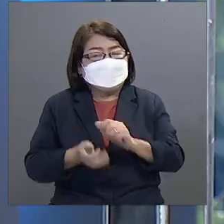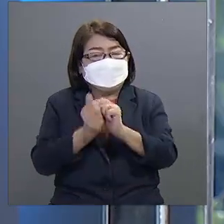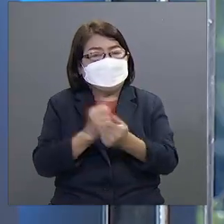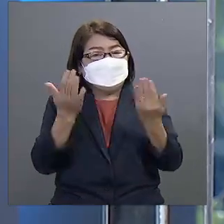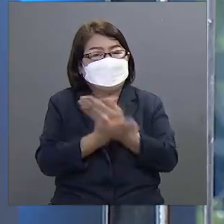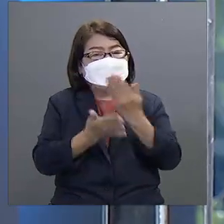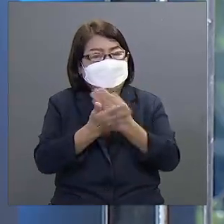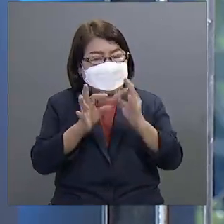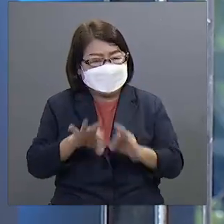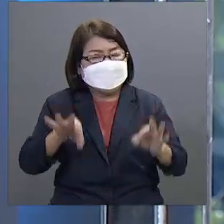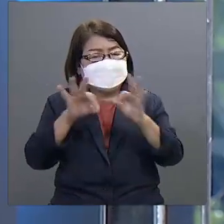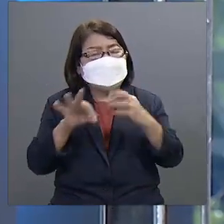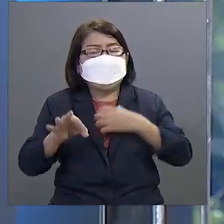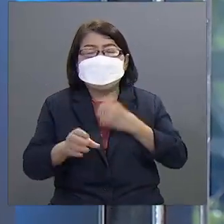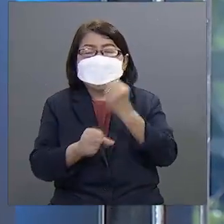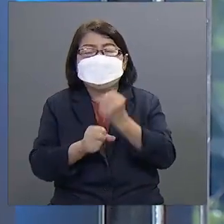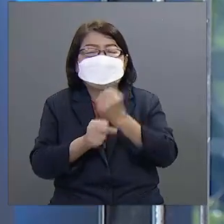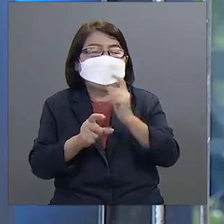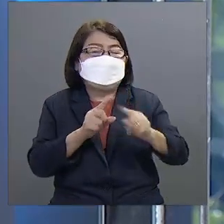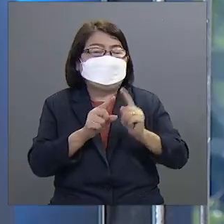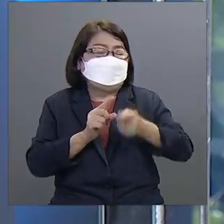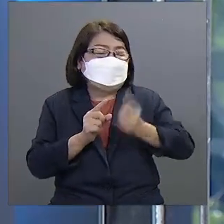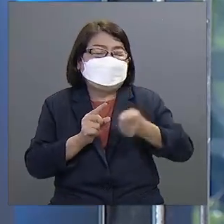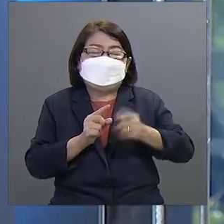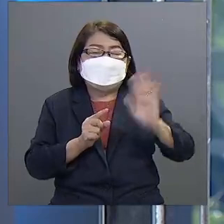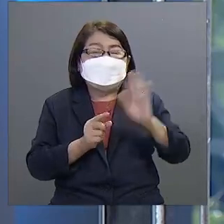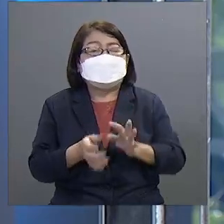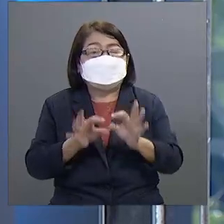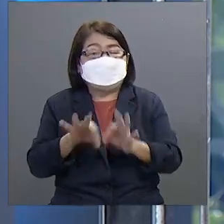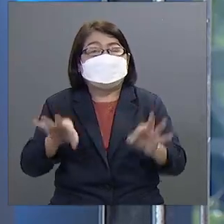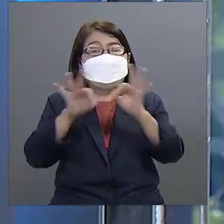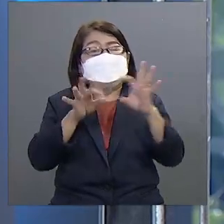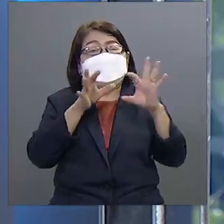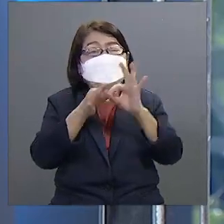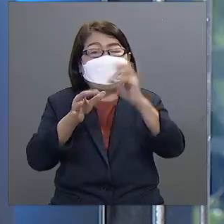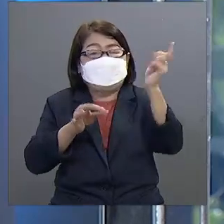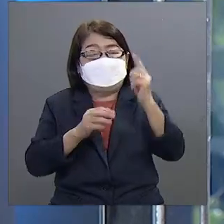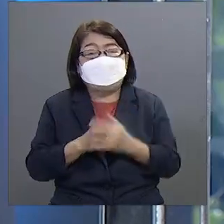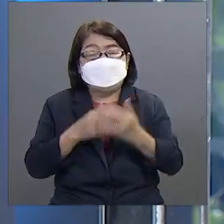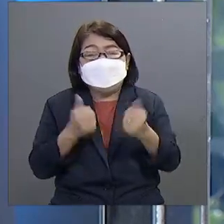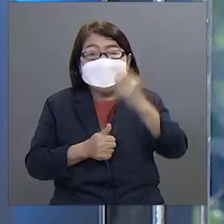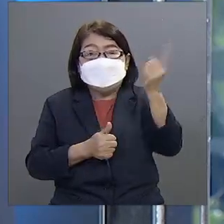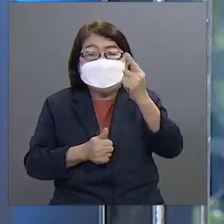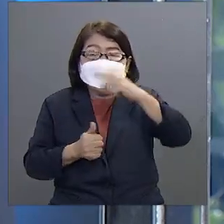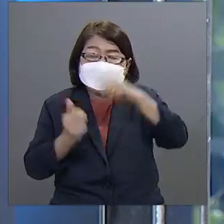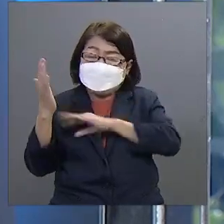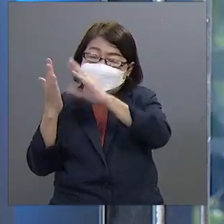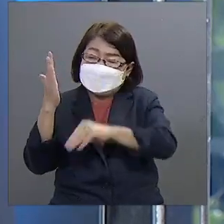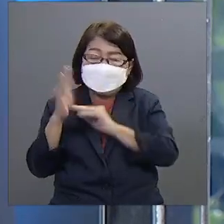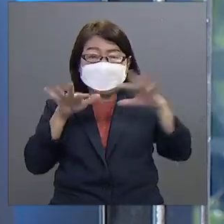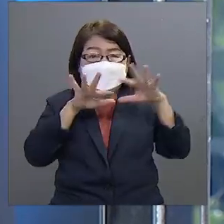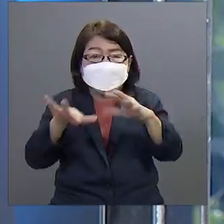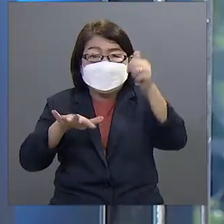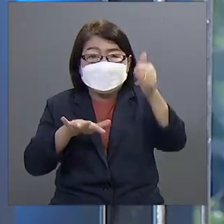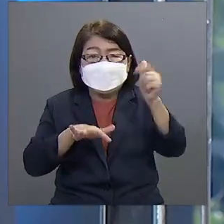จะเป็นธุรกิจใดๆรวมถึงธุรกิจของการท่องเที่ยวนั่นเองนะคะและต้องบอกว่าการท่องเที่ยวไทยนั้นจะกลับมาฟื้นฟูอีกครั้งนึงขณะที่เราร